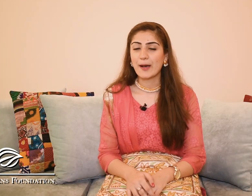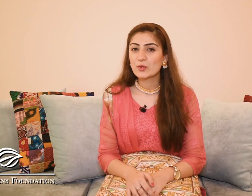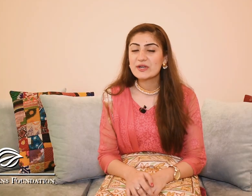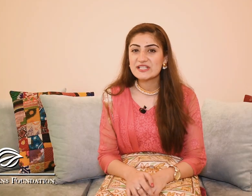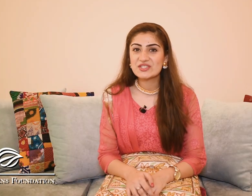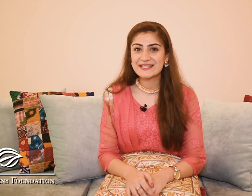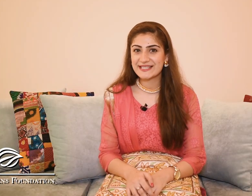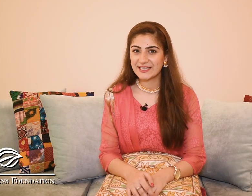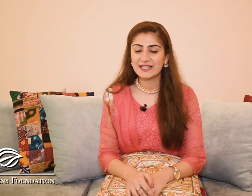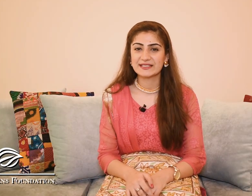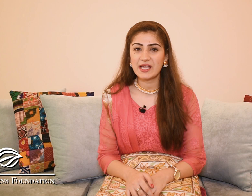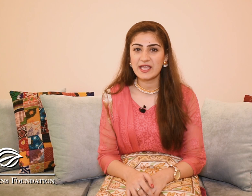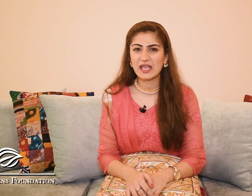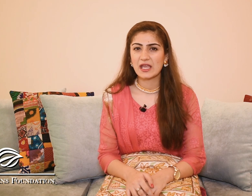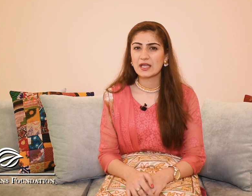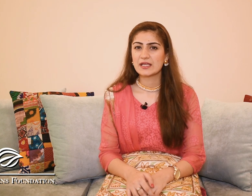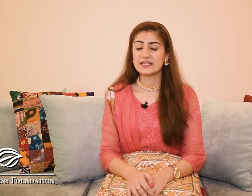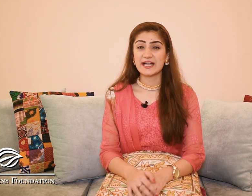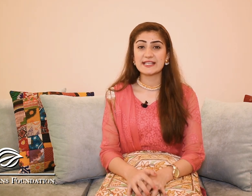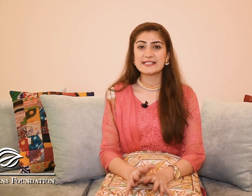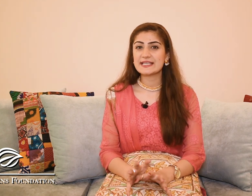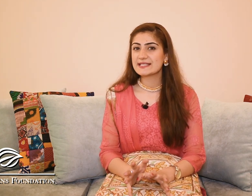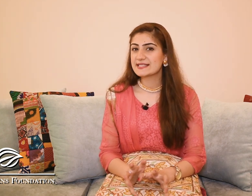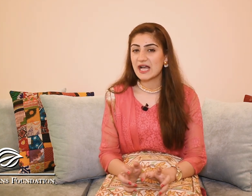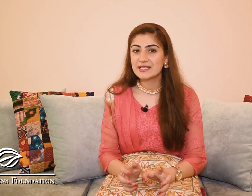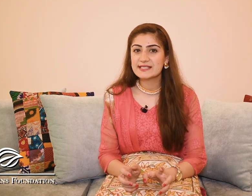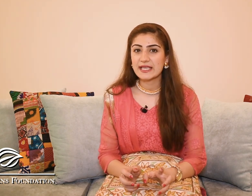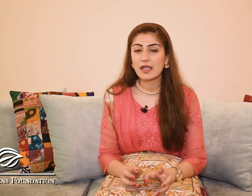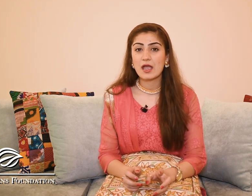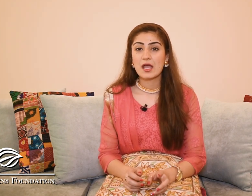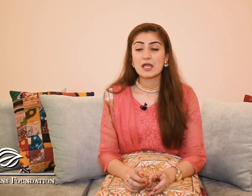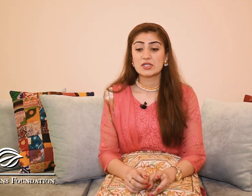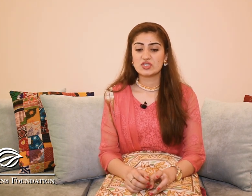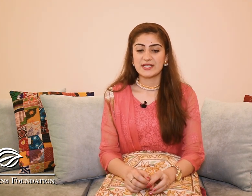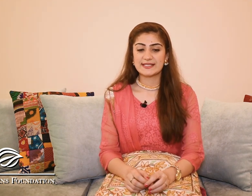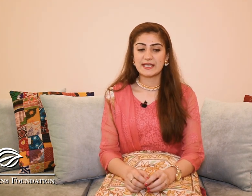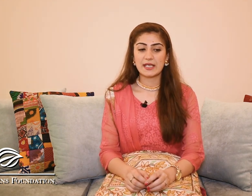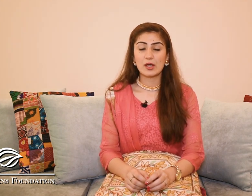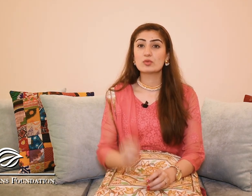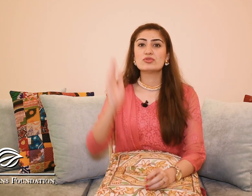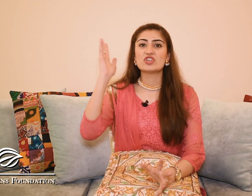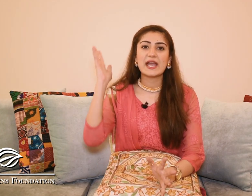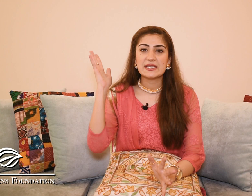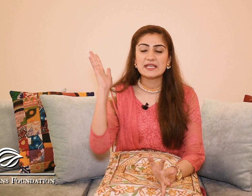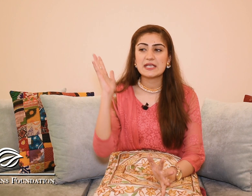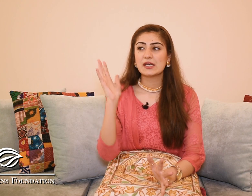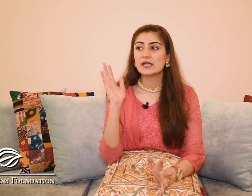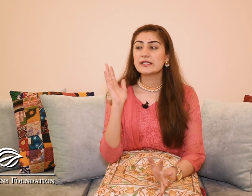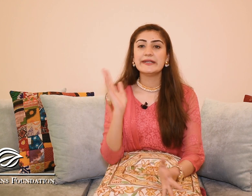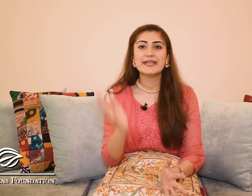क्या आपको किसी चीज से डर लगता है? क्या किसी इंसान से, जैसे